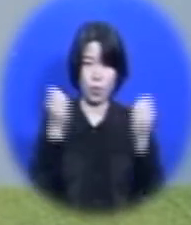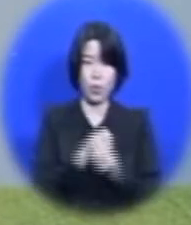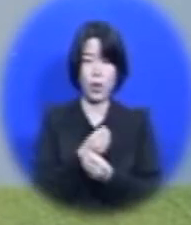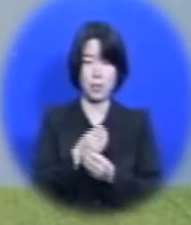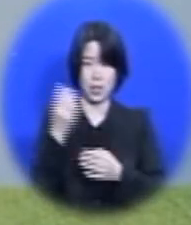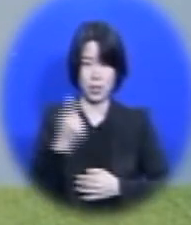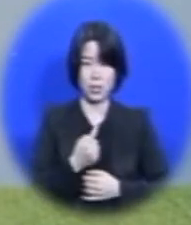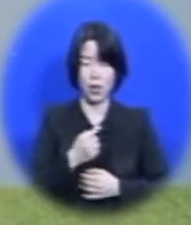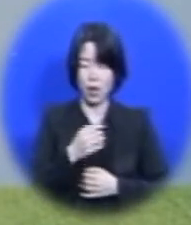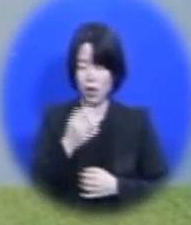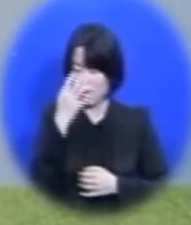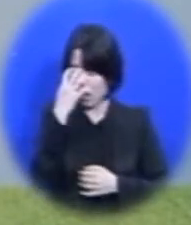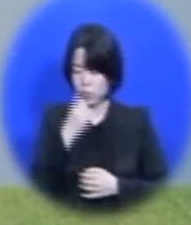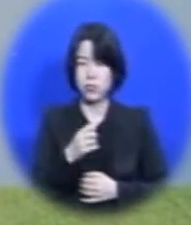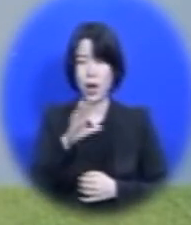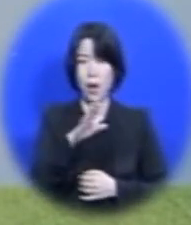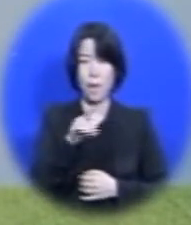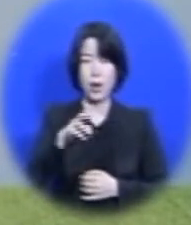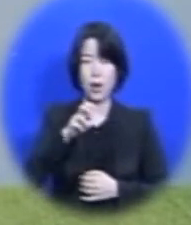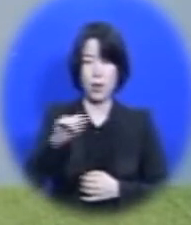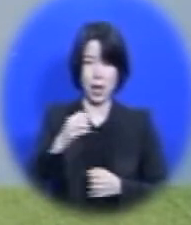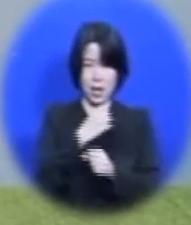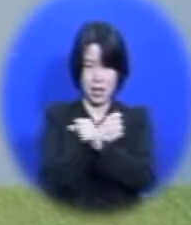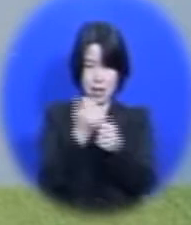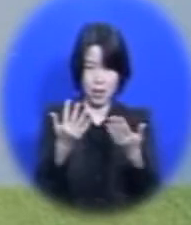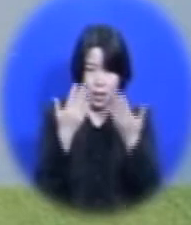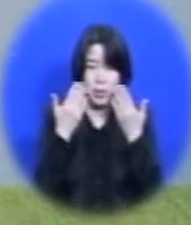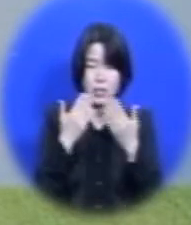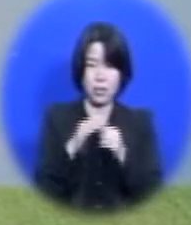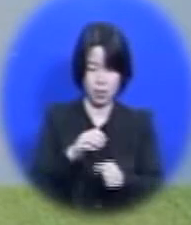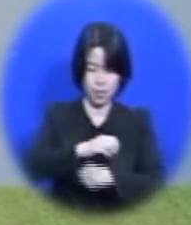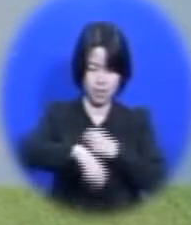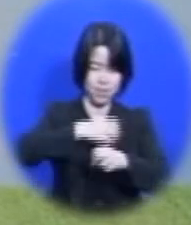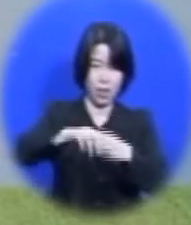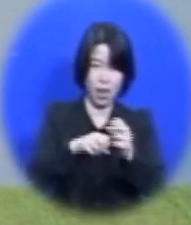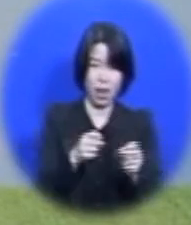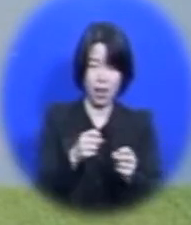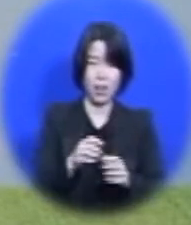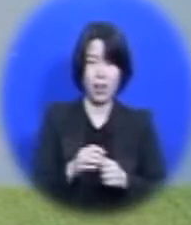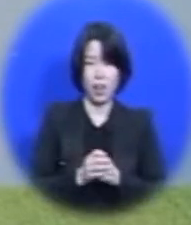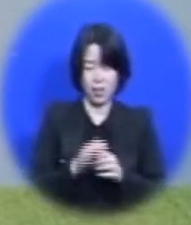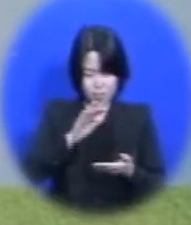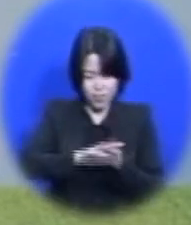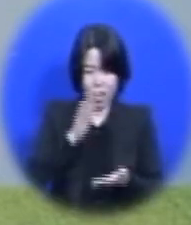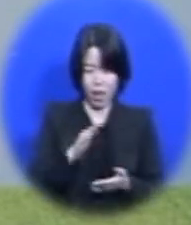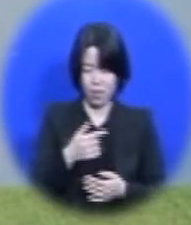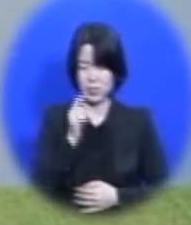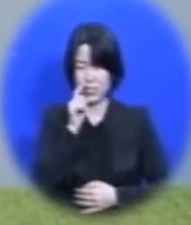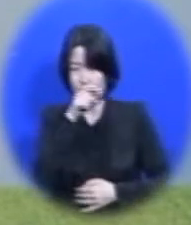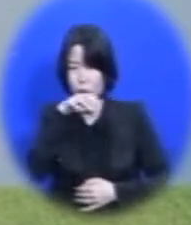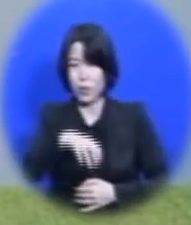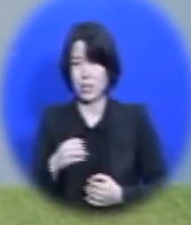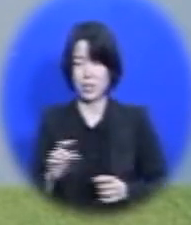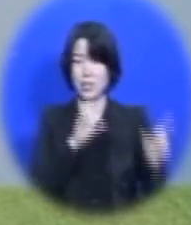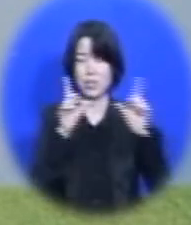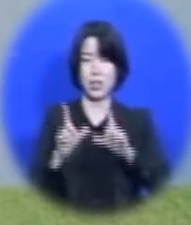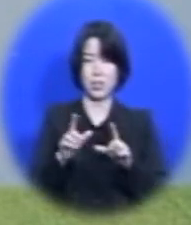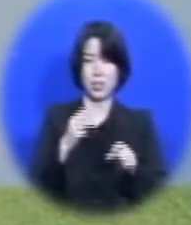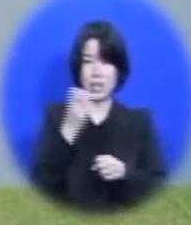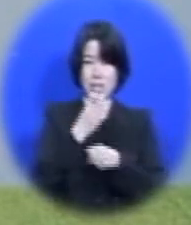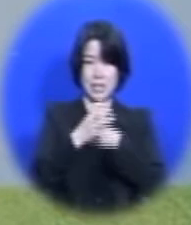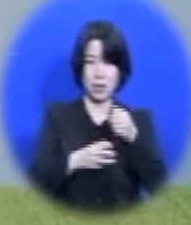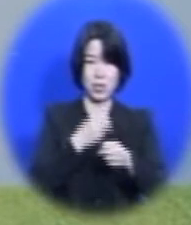버마 감옥에서 쇠사슬에 묶여서 열기와 오물 속에서 지냈습니다. 그리고 37년 동안